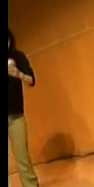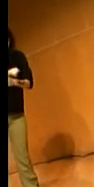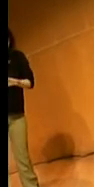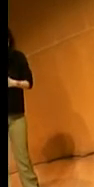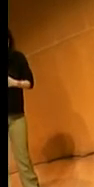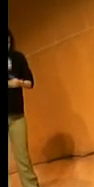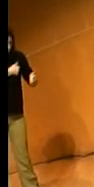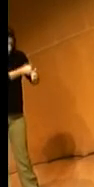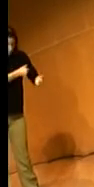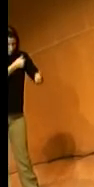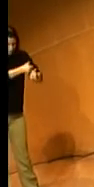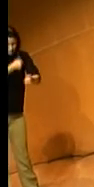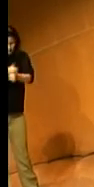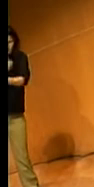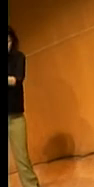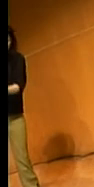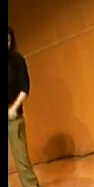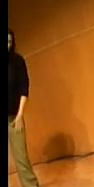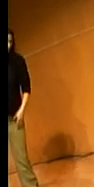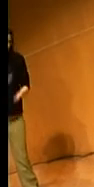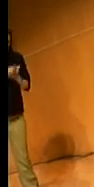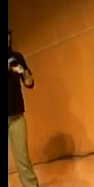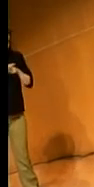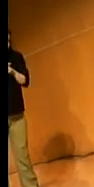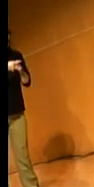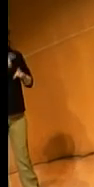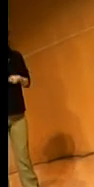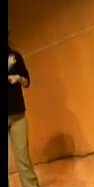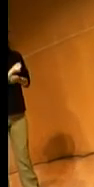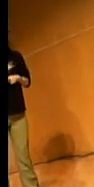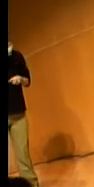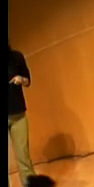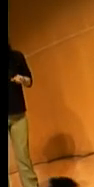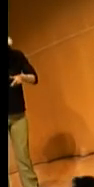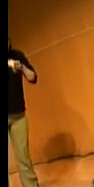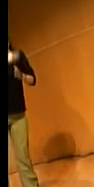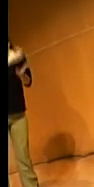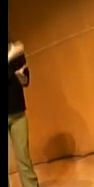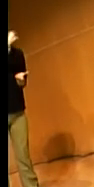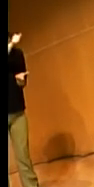Parce que mutualiser, ça veut dire qu'on s'occupe de plusieurs élèves sur une même classe.